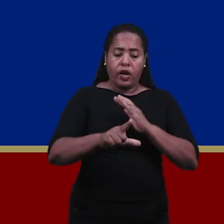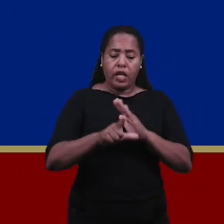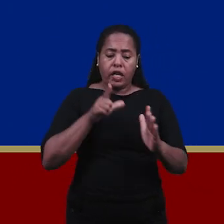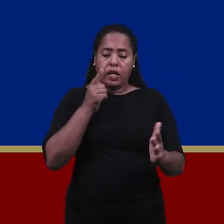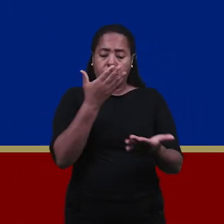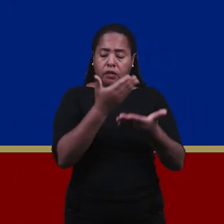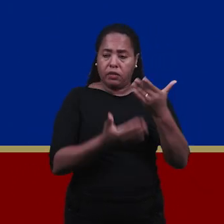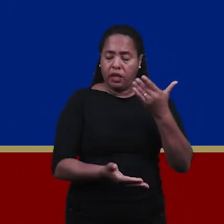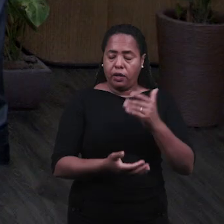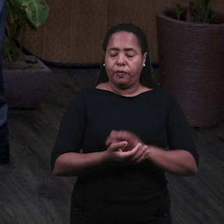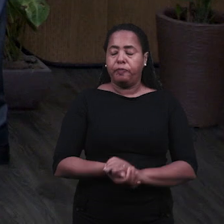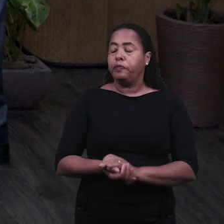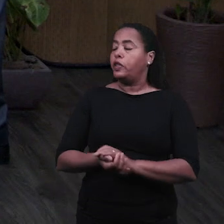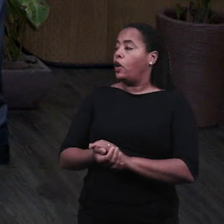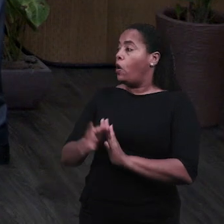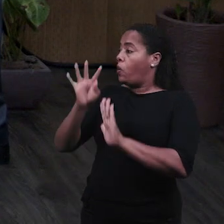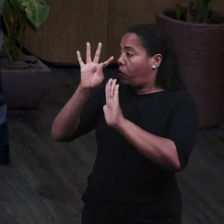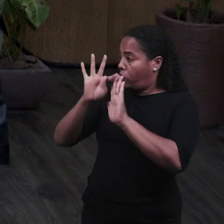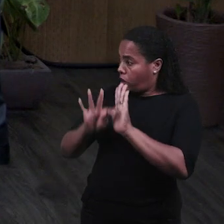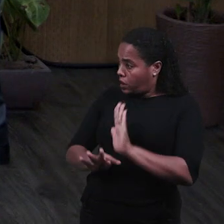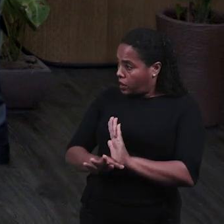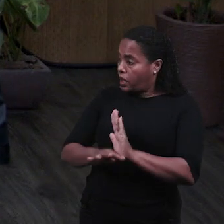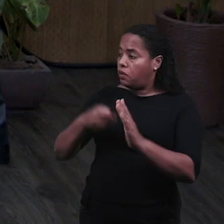Ce texte confirme